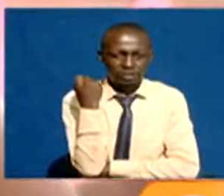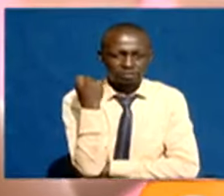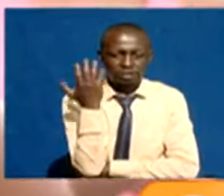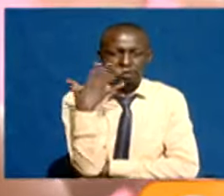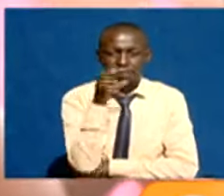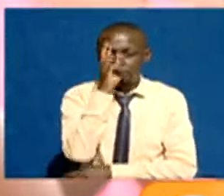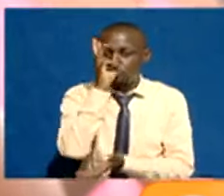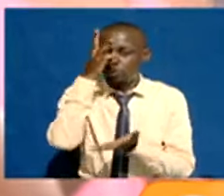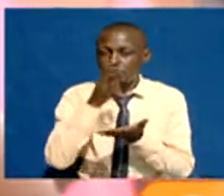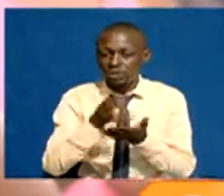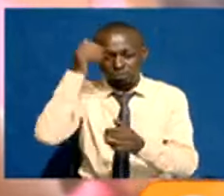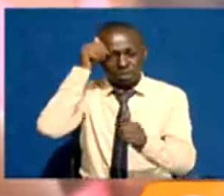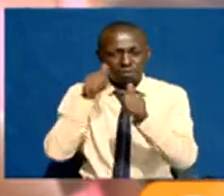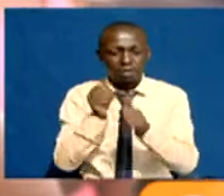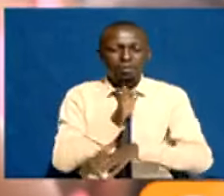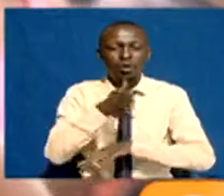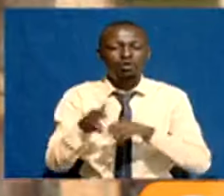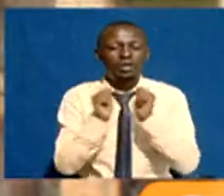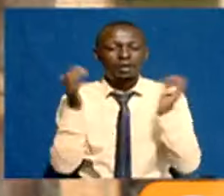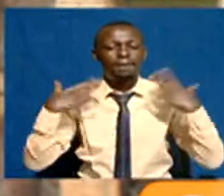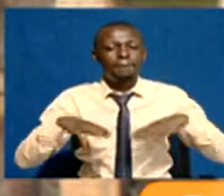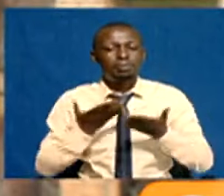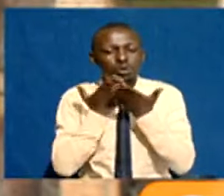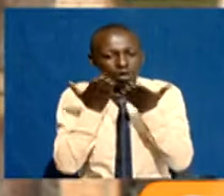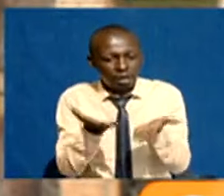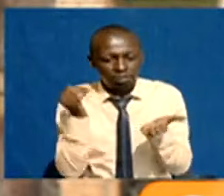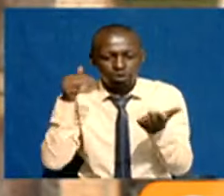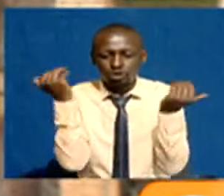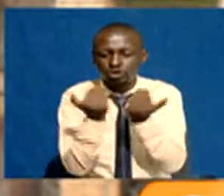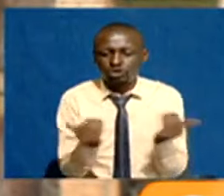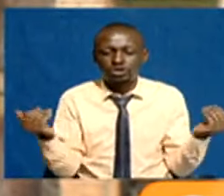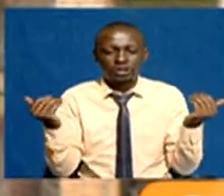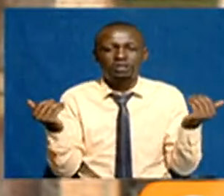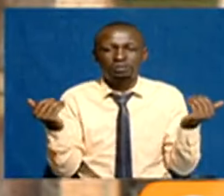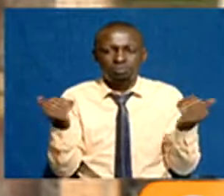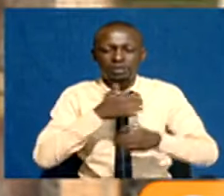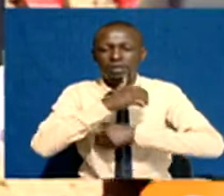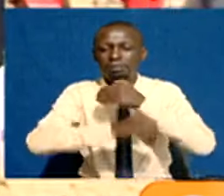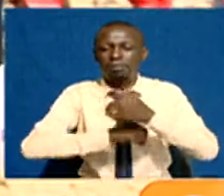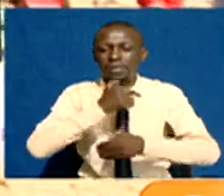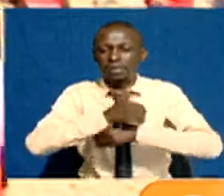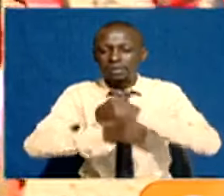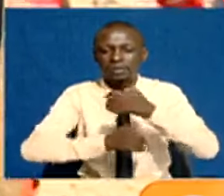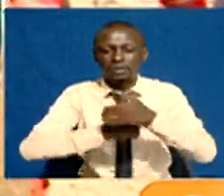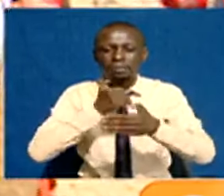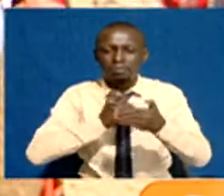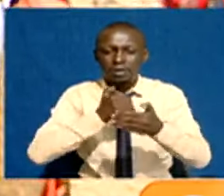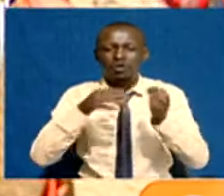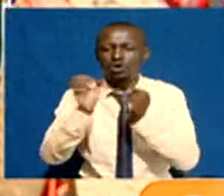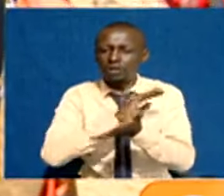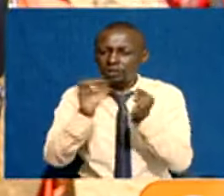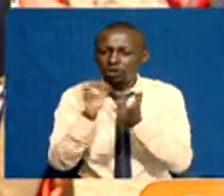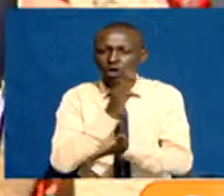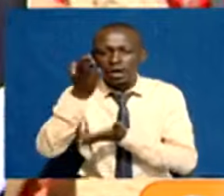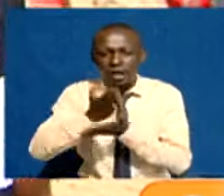Witnesses recount the presence of more than 10 individuals, including children within the partially demolished building. Walikuwa wengi, wanaweza fika